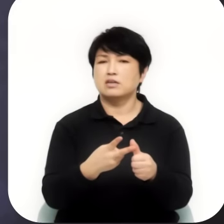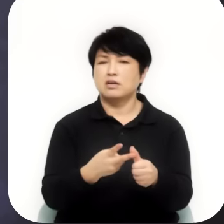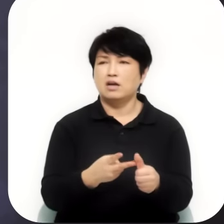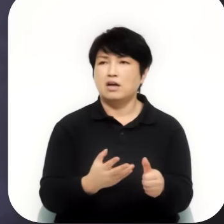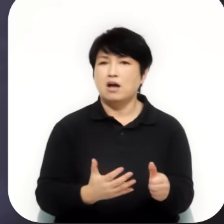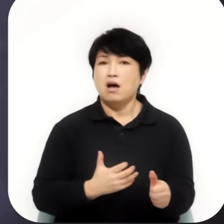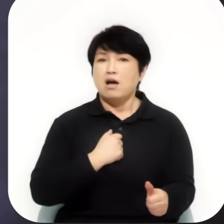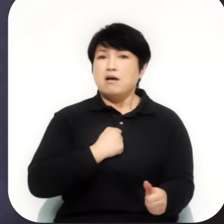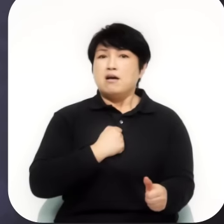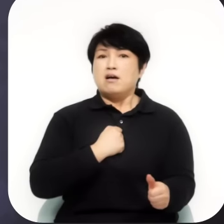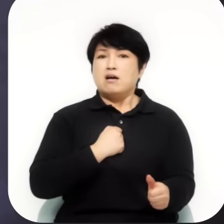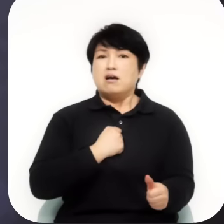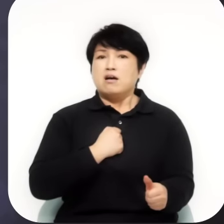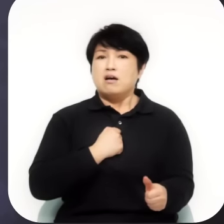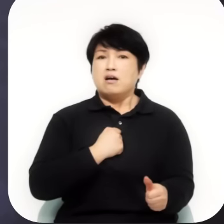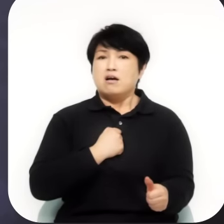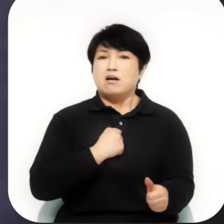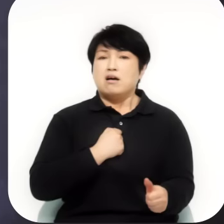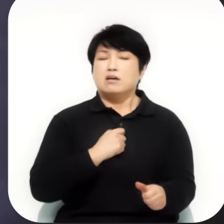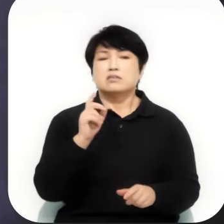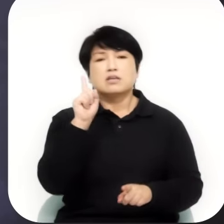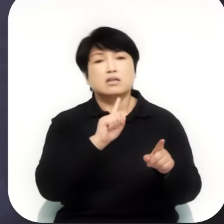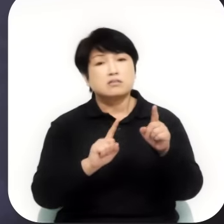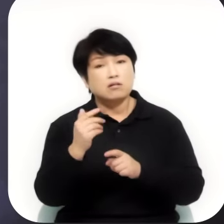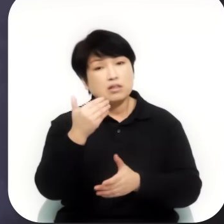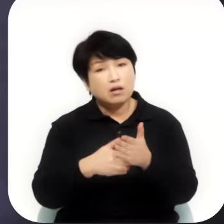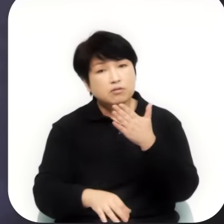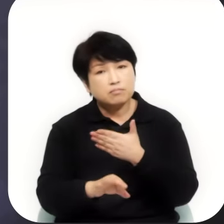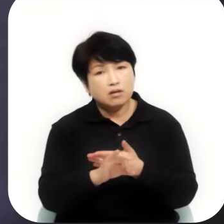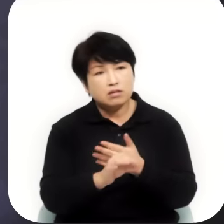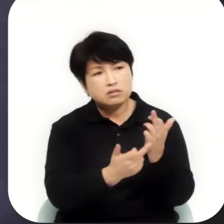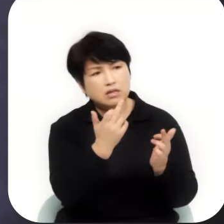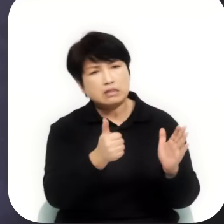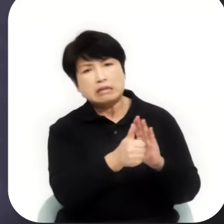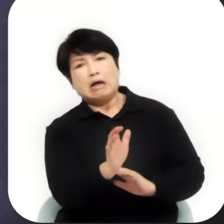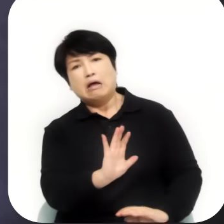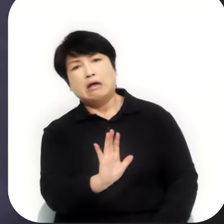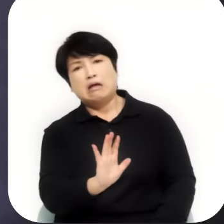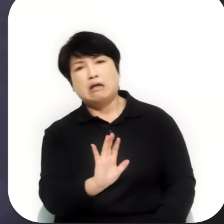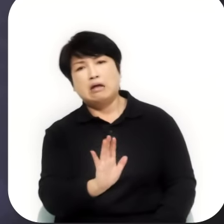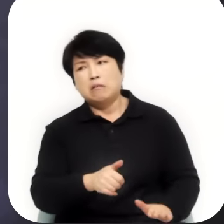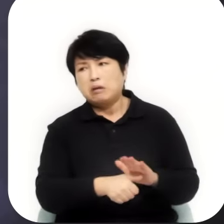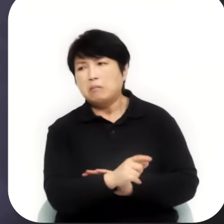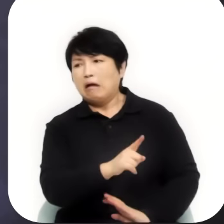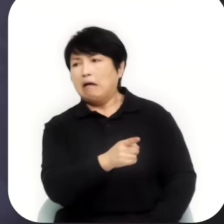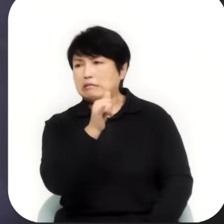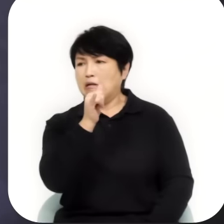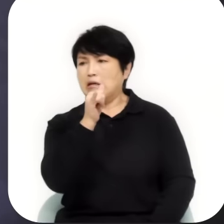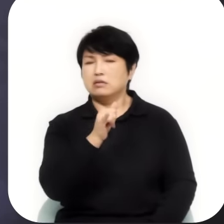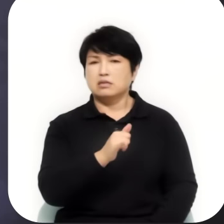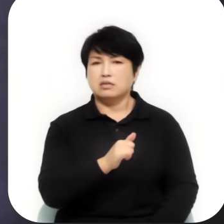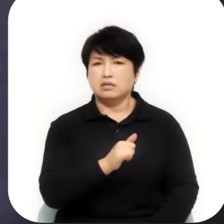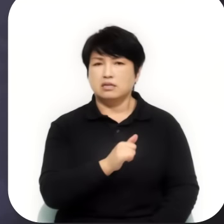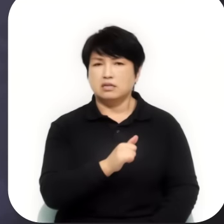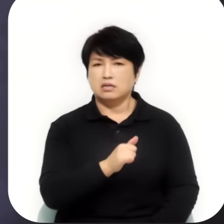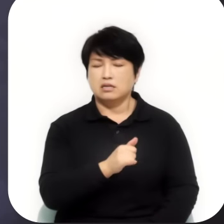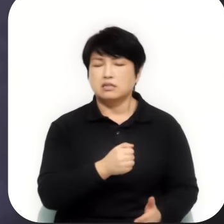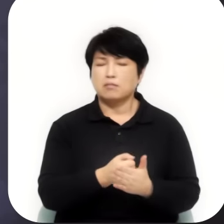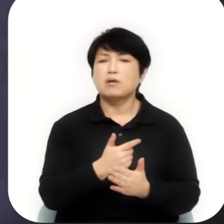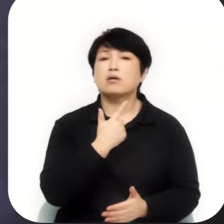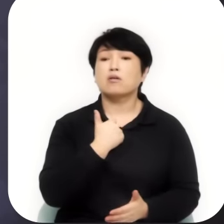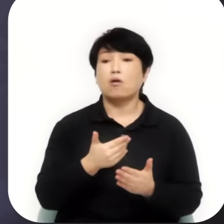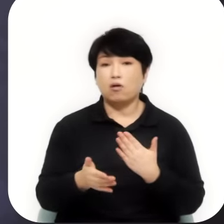어떠냐? 상처가 되면 어떠냐? 숲에 발을 못 들여놓는 게또 물릴까 싶었어. 그럼 이거는 과거의